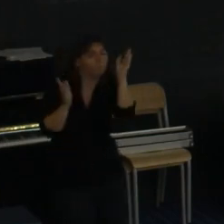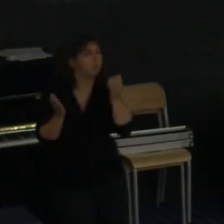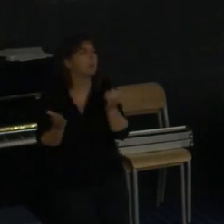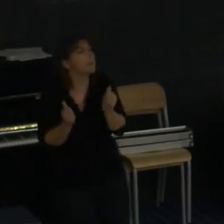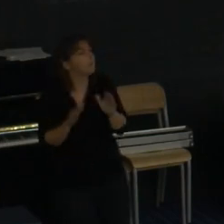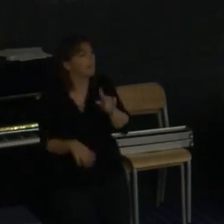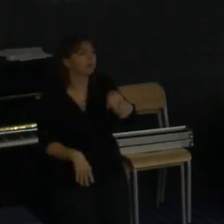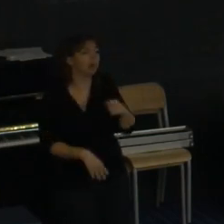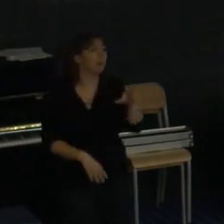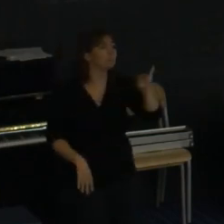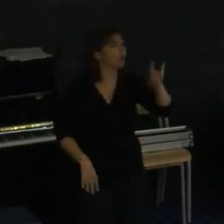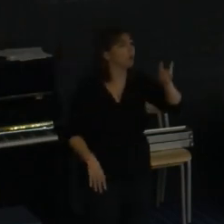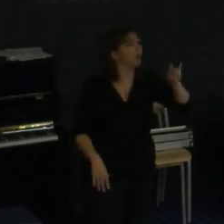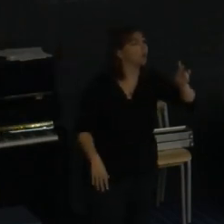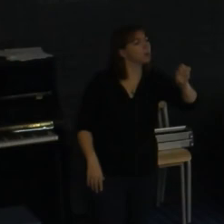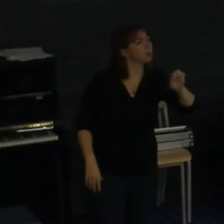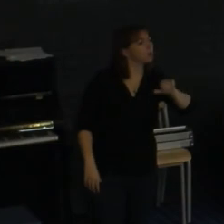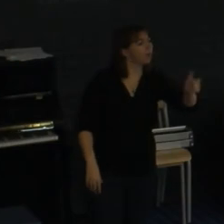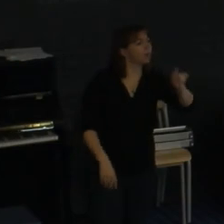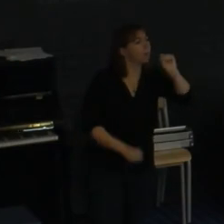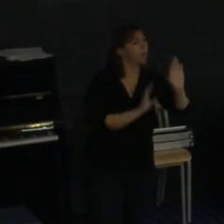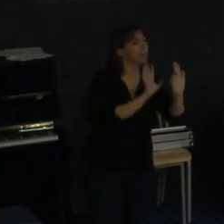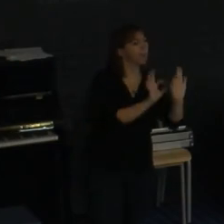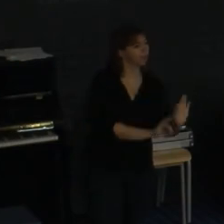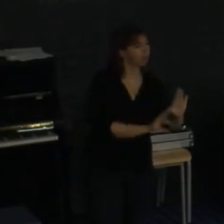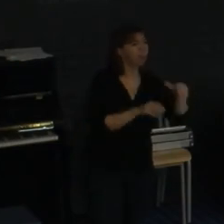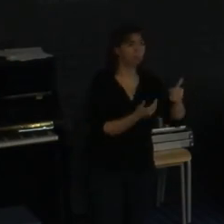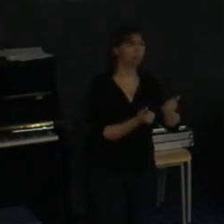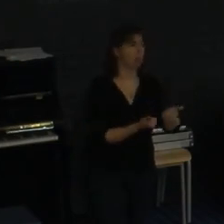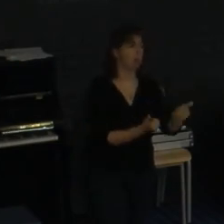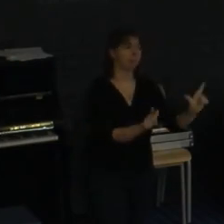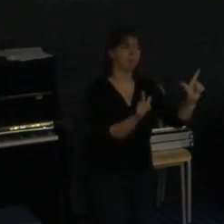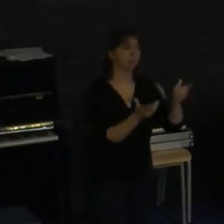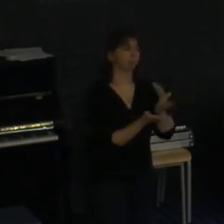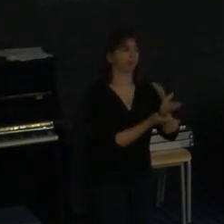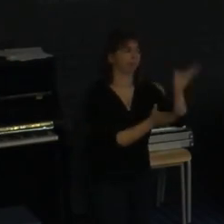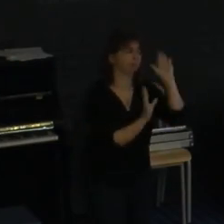tu peux sélectionner le thread et tu peux t'amuser à faire ce que tu veux, quoi. Une autre question ?